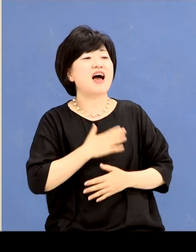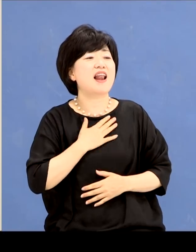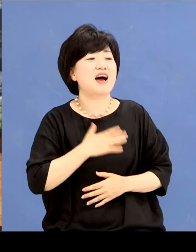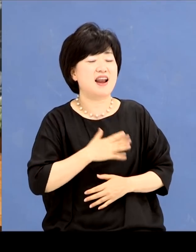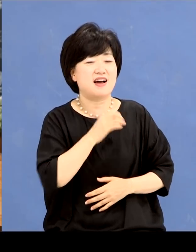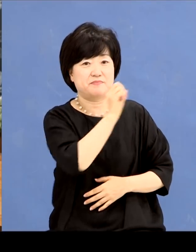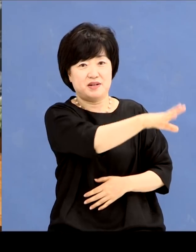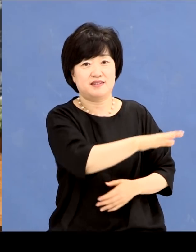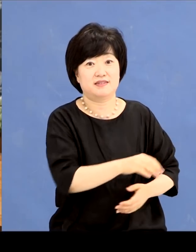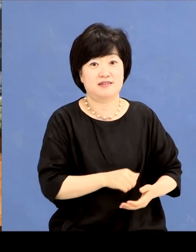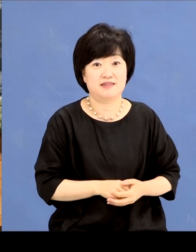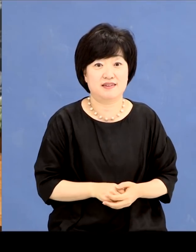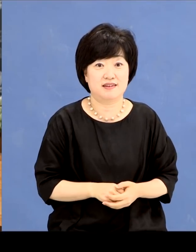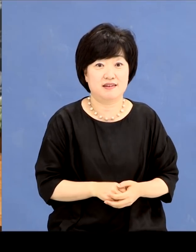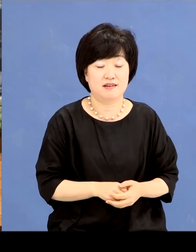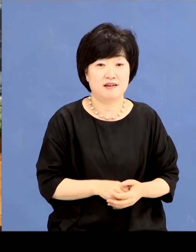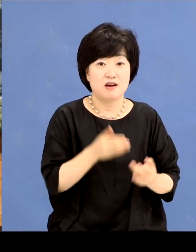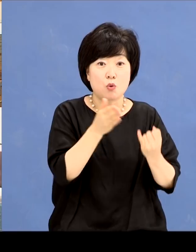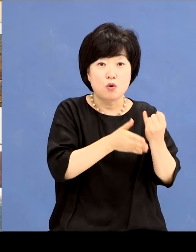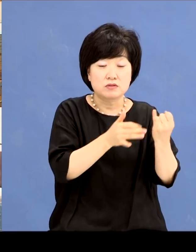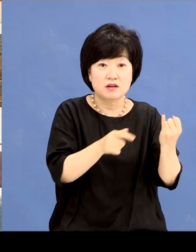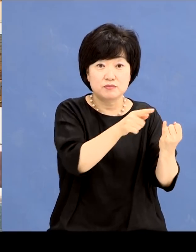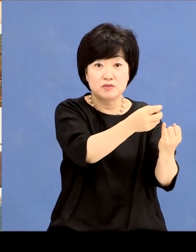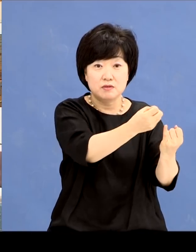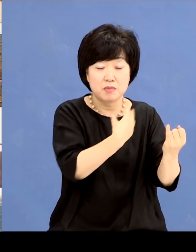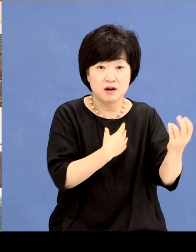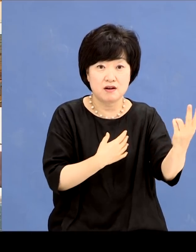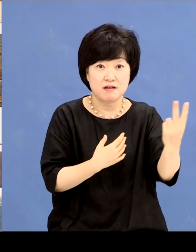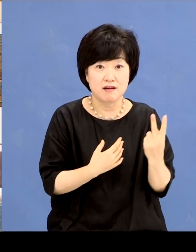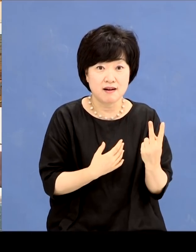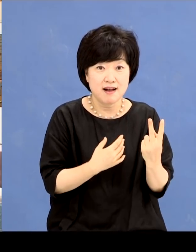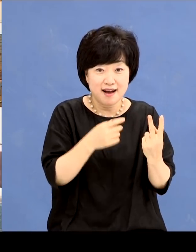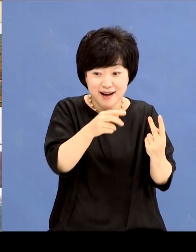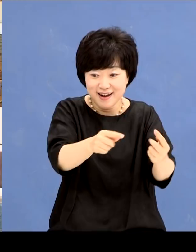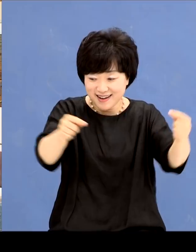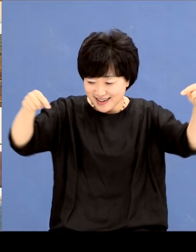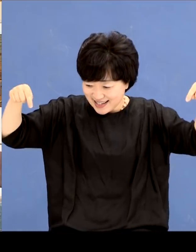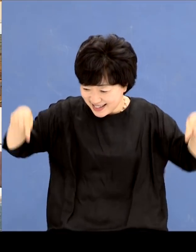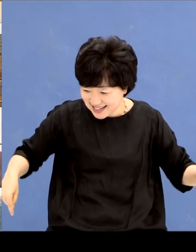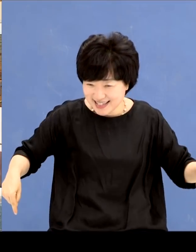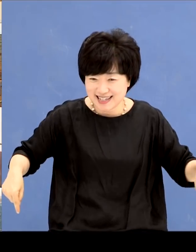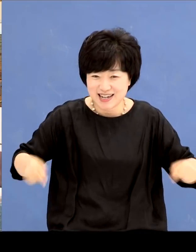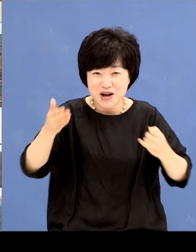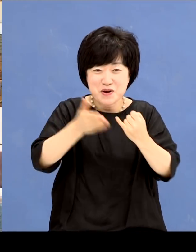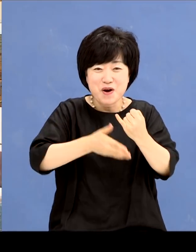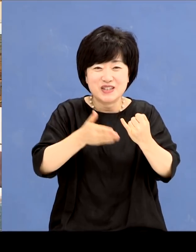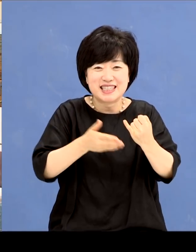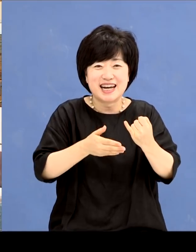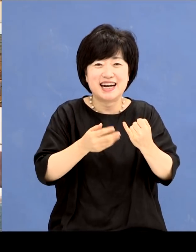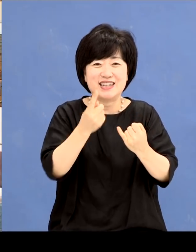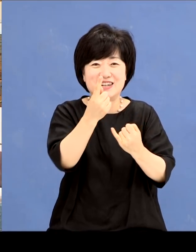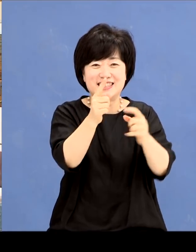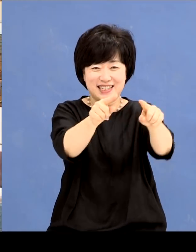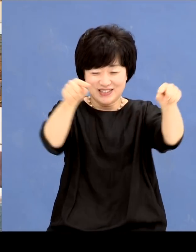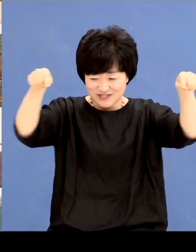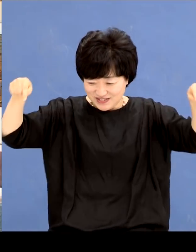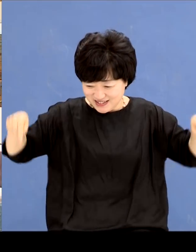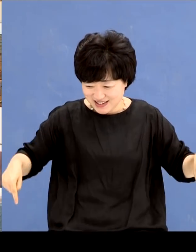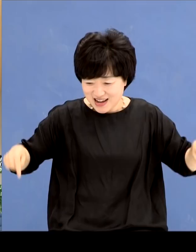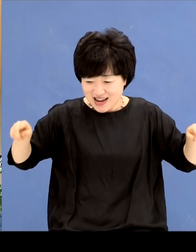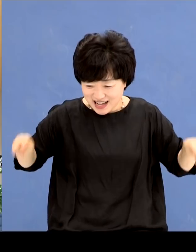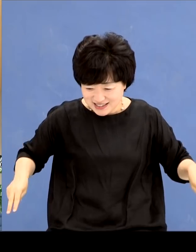있는 말씀입니다. 했더니 그분들이 갑자기 양쪽이 한 분씩 앉아서 팔짱을 끼시는 거예요.